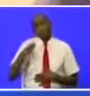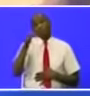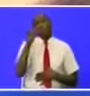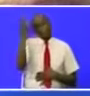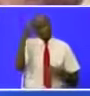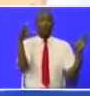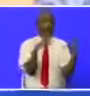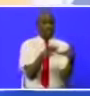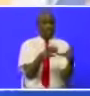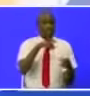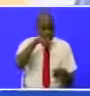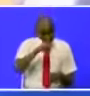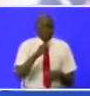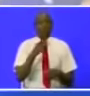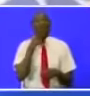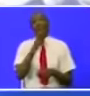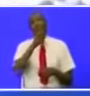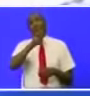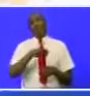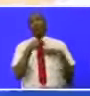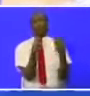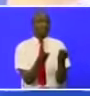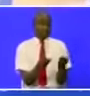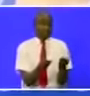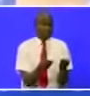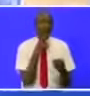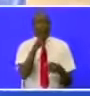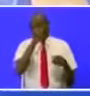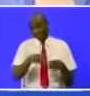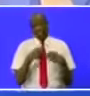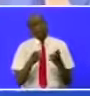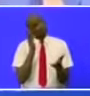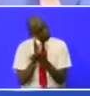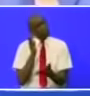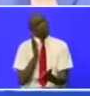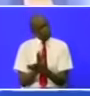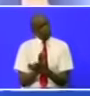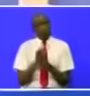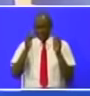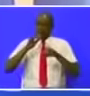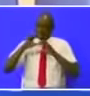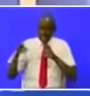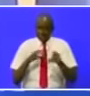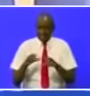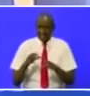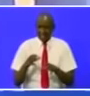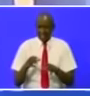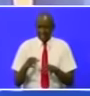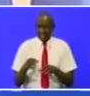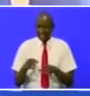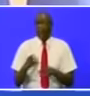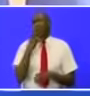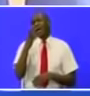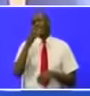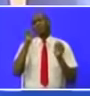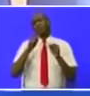Kuna wale watu wa kwanza walipewa 1400 yenye 1400, tuseme kwa ukweli vile mtu aliadhirika, hakuna vile mambo ya